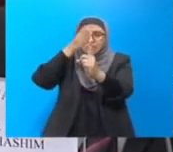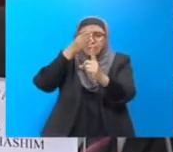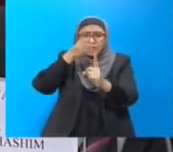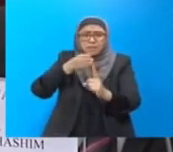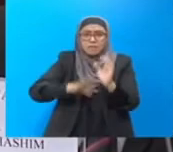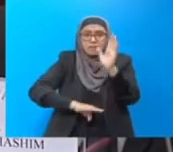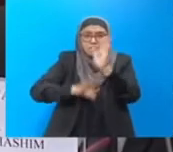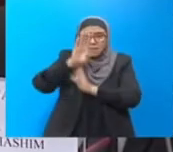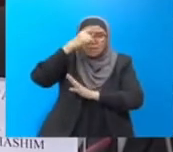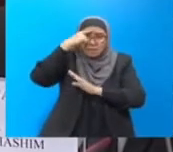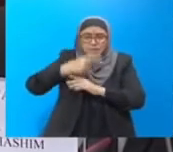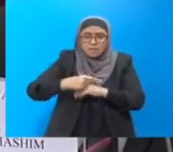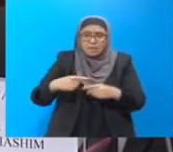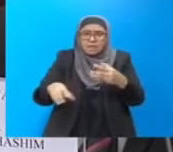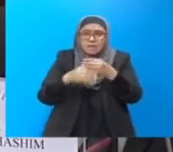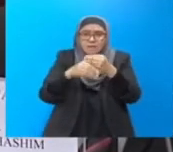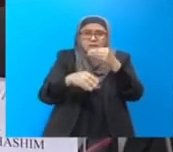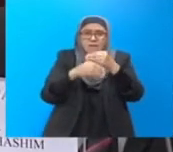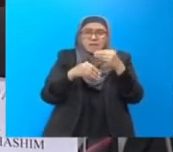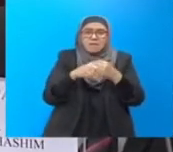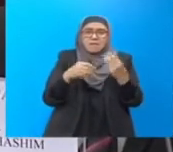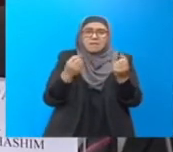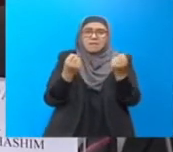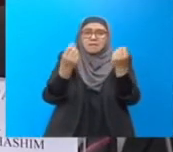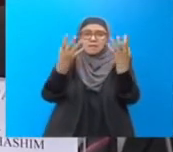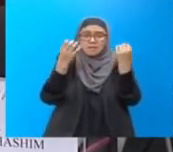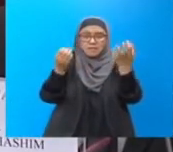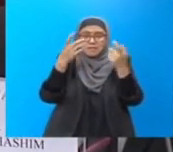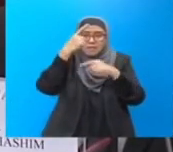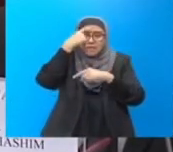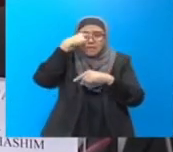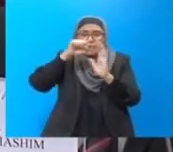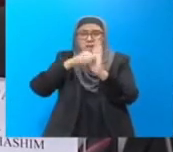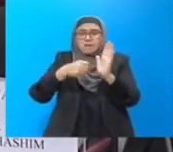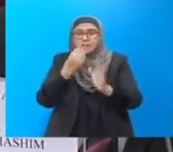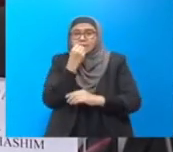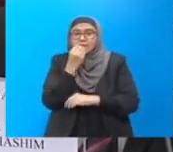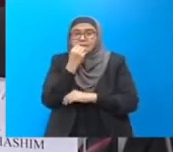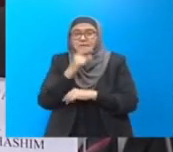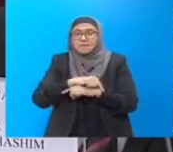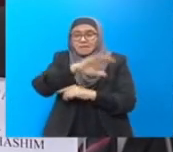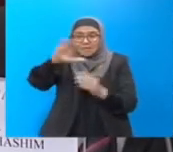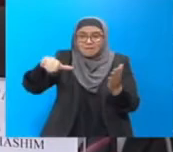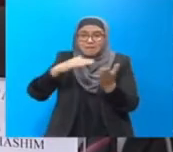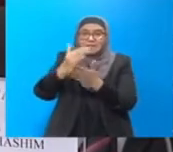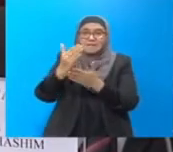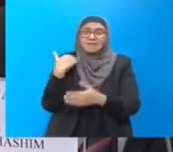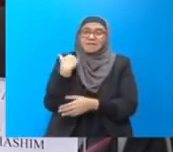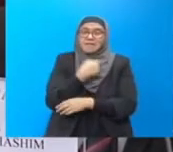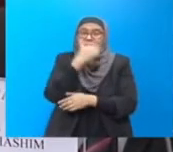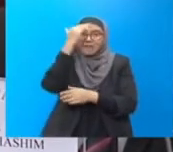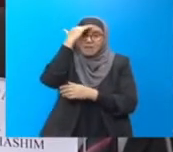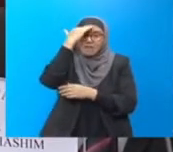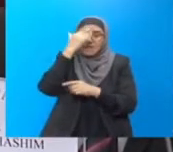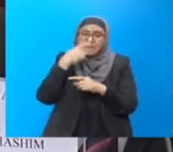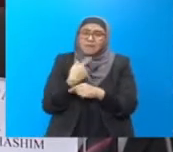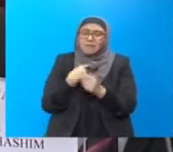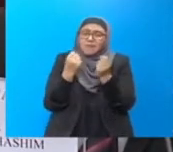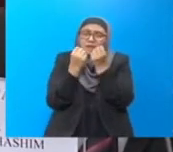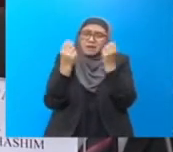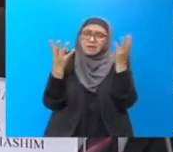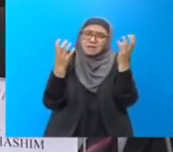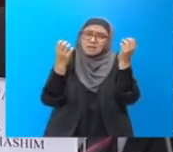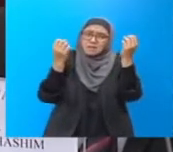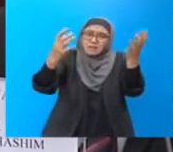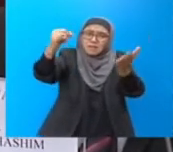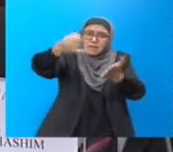membanyakkan dari segi sumber pemakanan kita karena sebagaimana yang kita sedia maklum kita banyak mengimpor